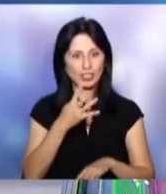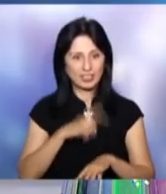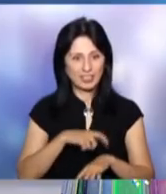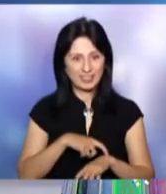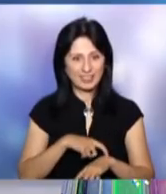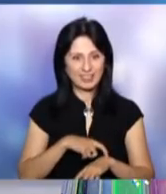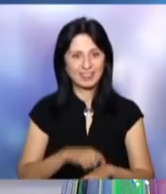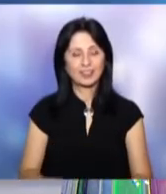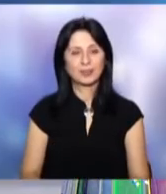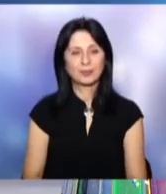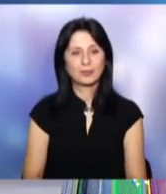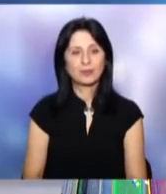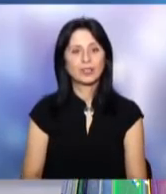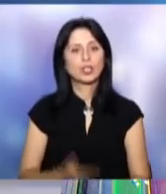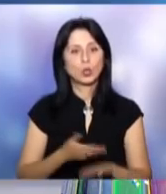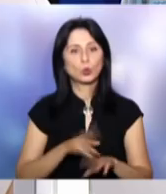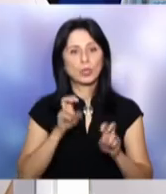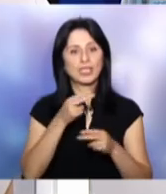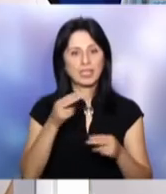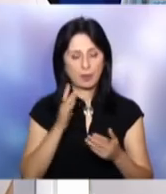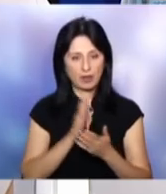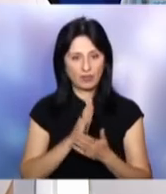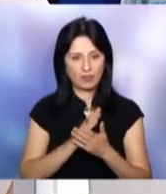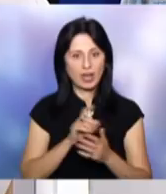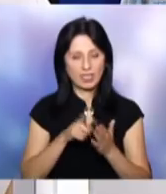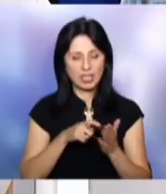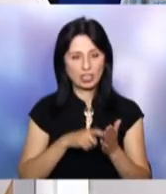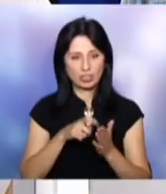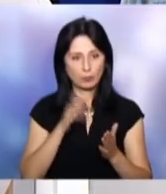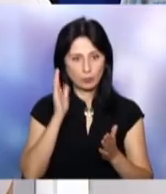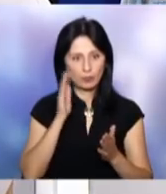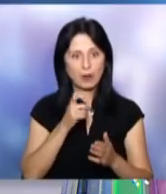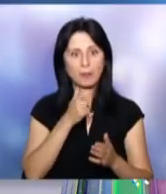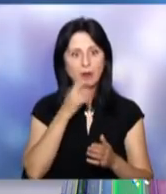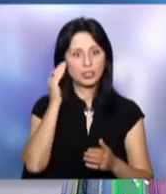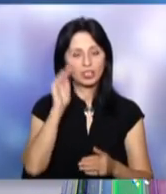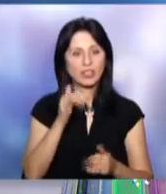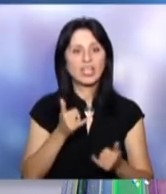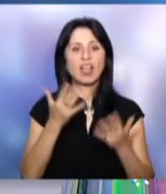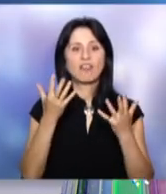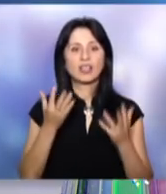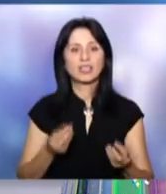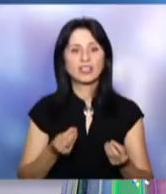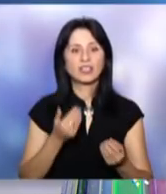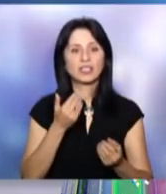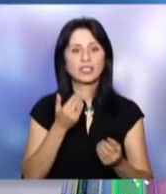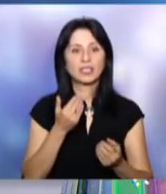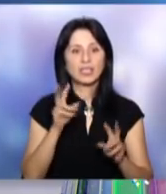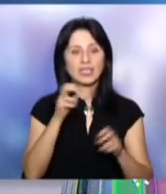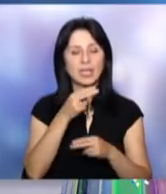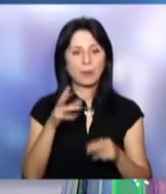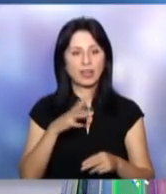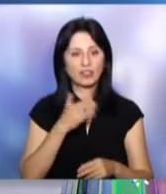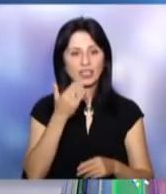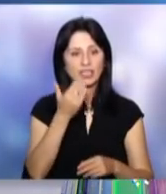დიახ, ჩვენ ძალიან ბევრი რთული თემა გვაქვს, ასე ვთქვათ, გასარჩევი. მაყურებელ შევახსენებ დღევანდელი თქვენ თემა